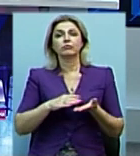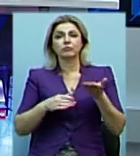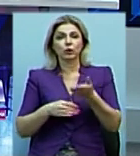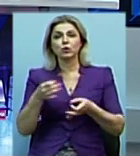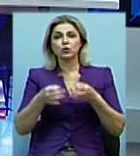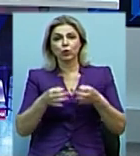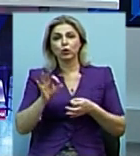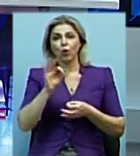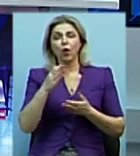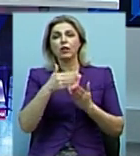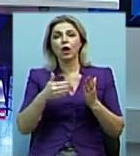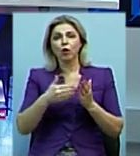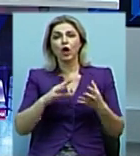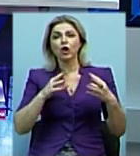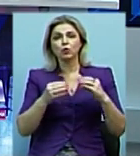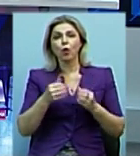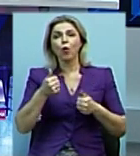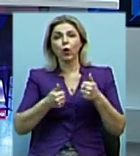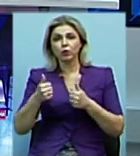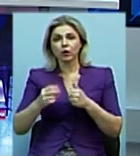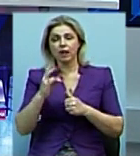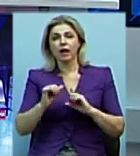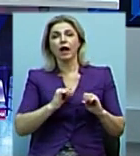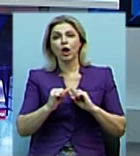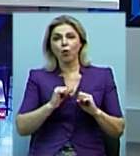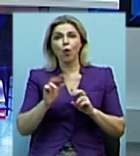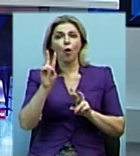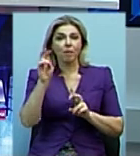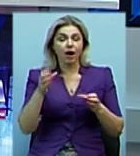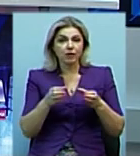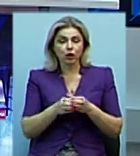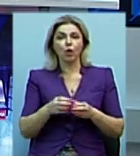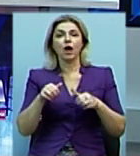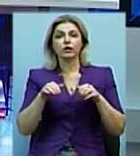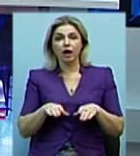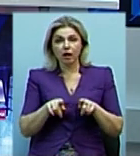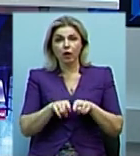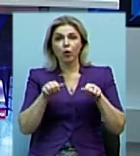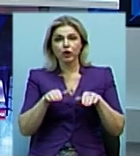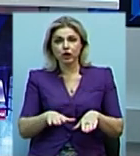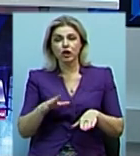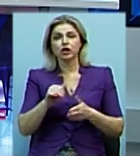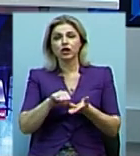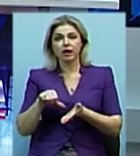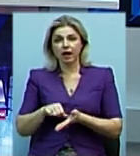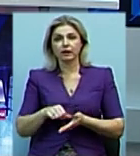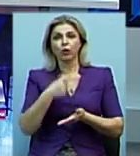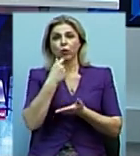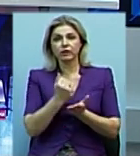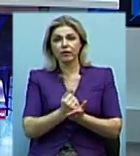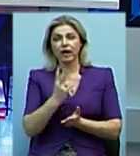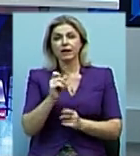щодо анулювання результатів конкурсу на керуючу компанію. Відповідне рішення його члени ухвалили на позачерговому